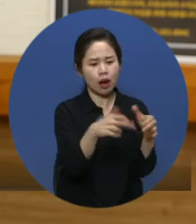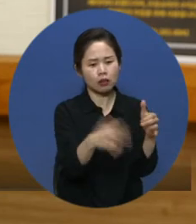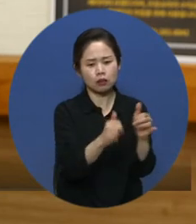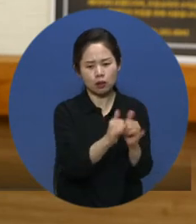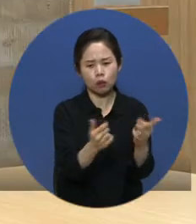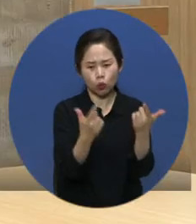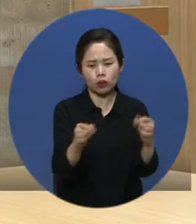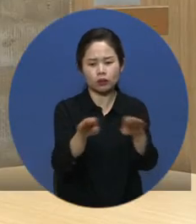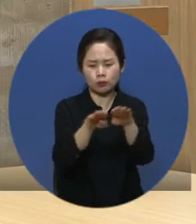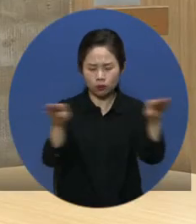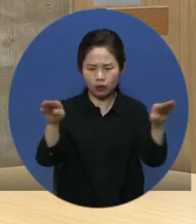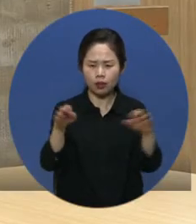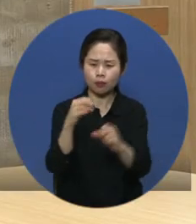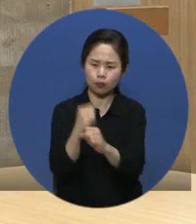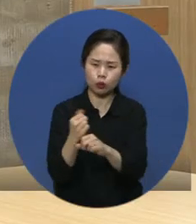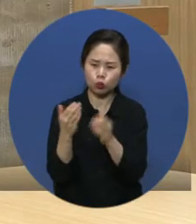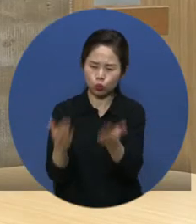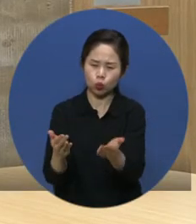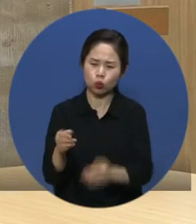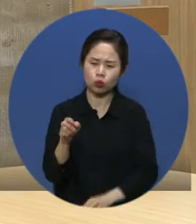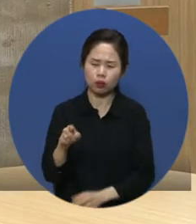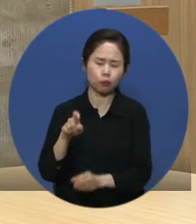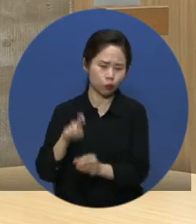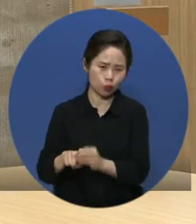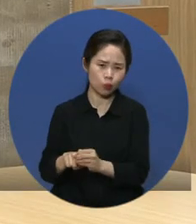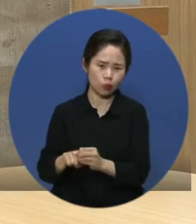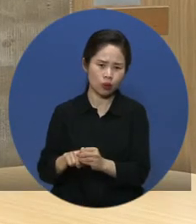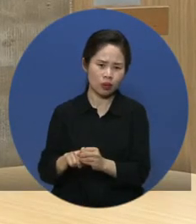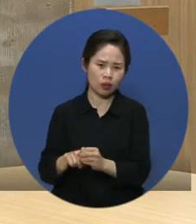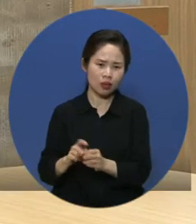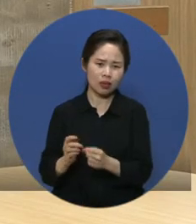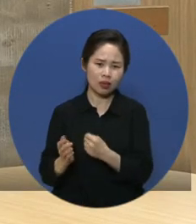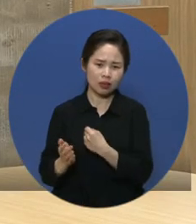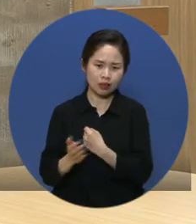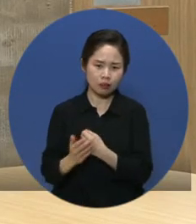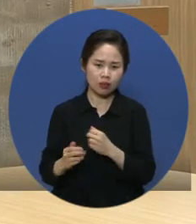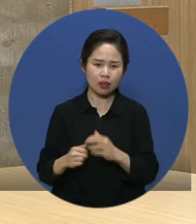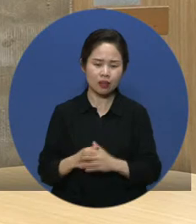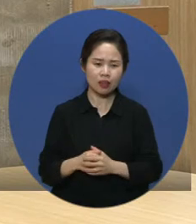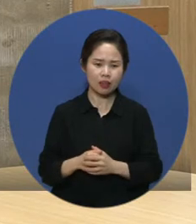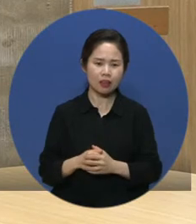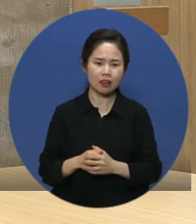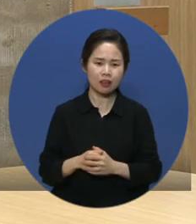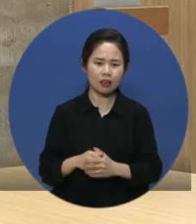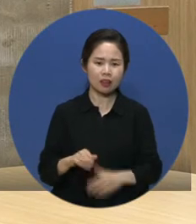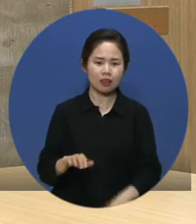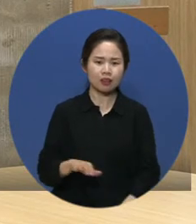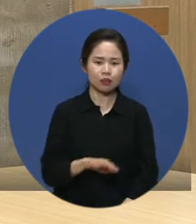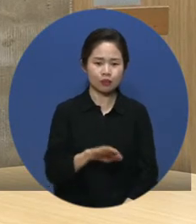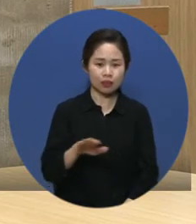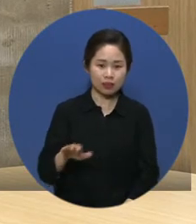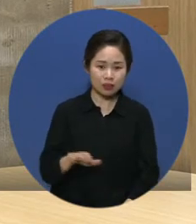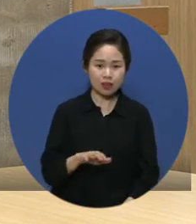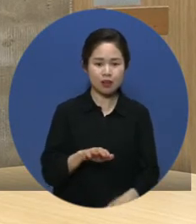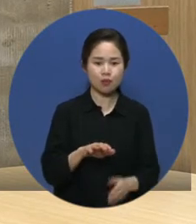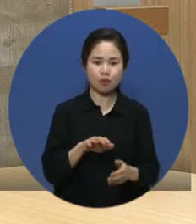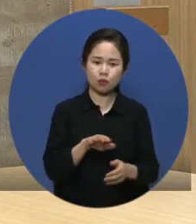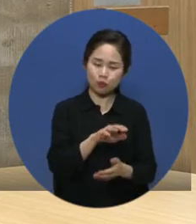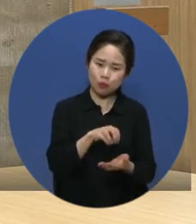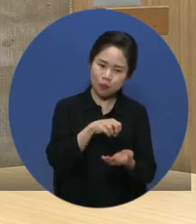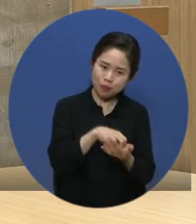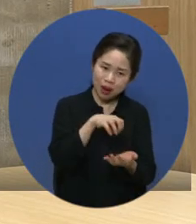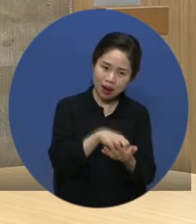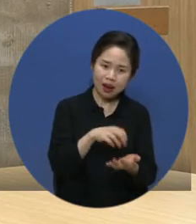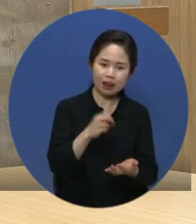때문에 저희들은 정말 맛있는 뜨랑슈아 베이커리의 빵과 포에마 로스터스의